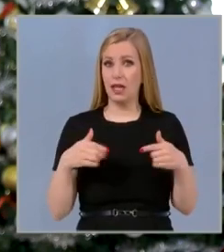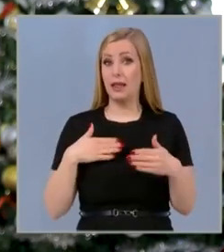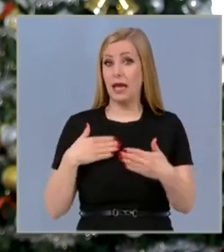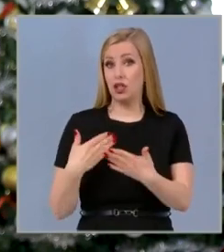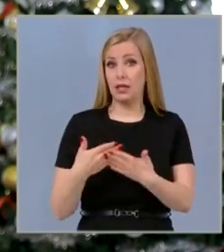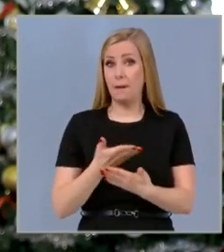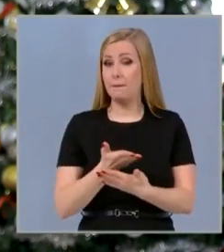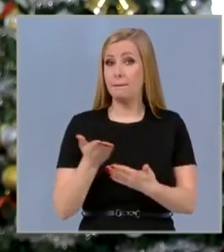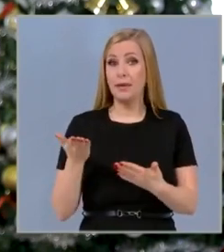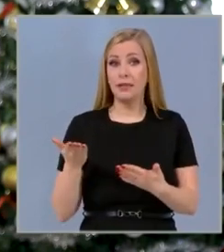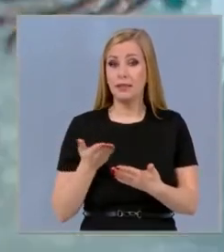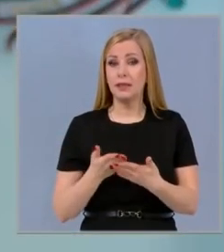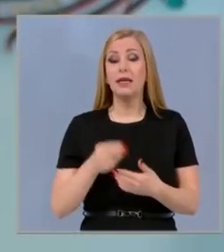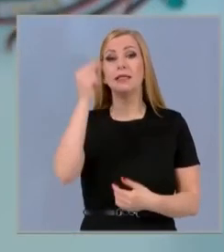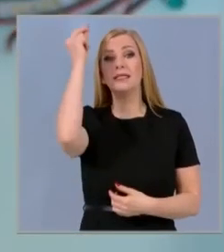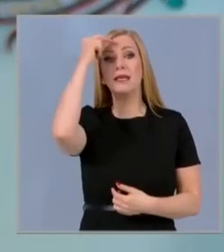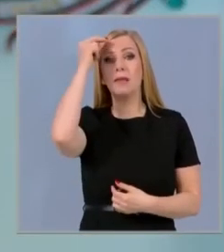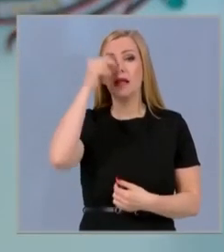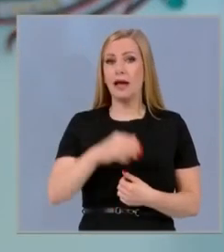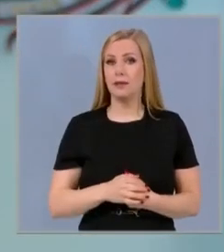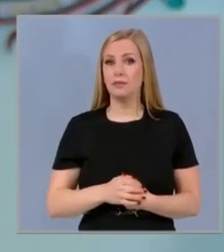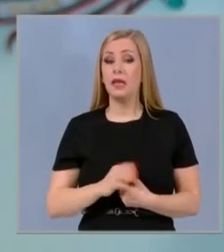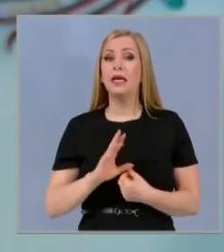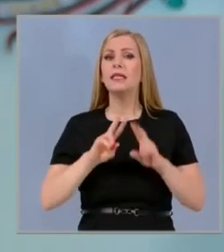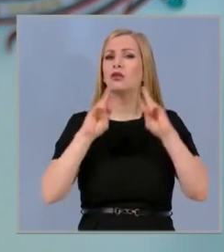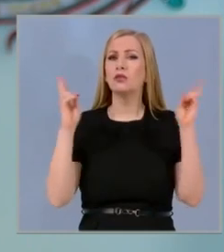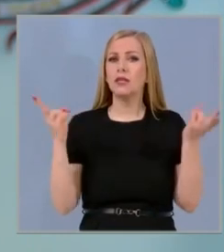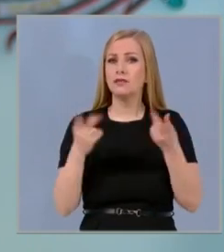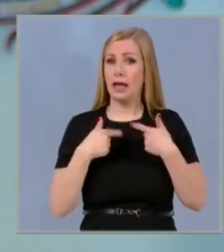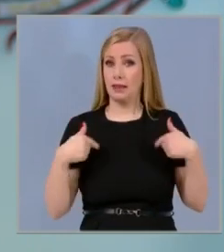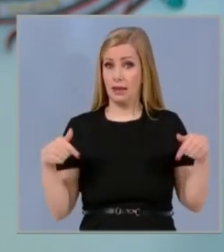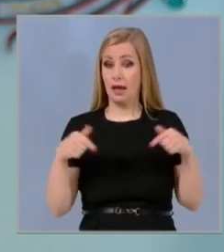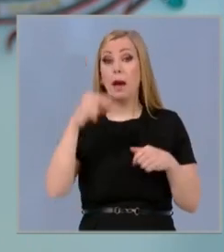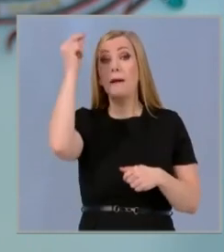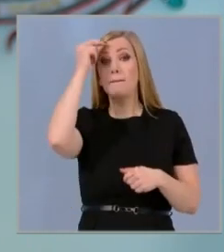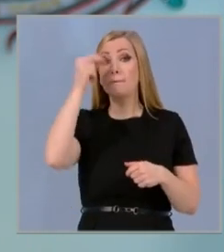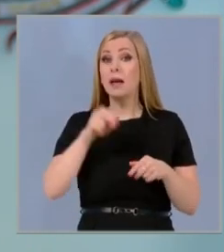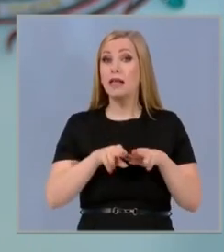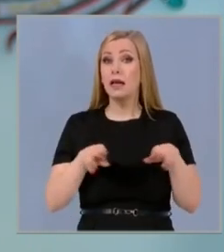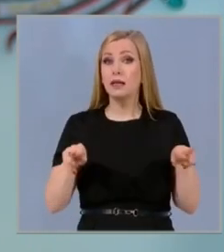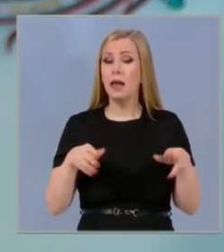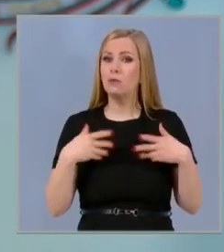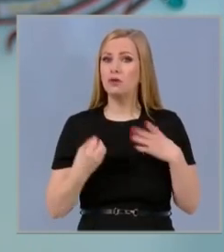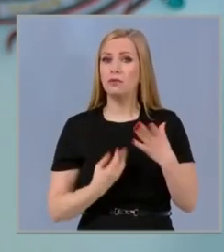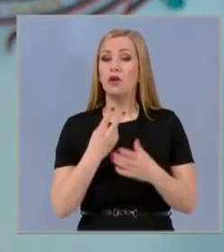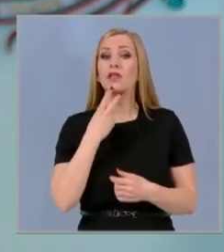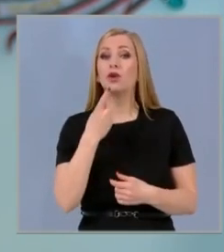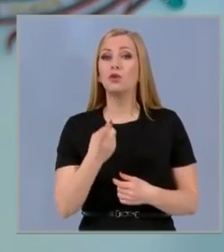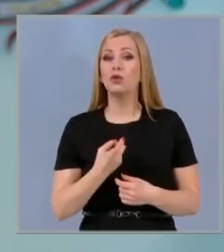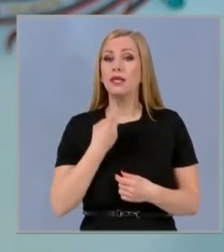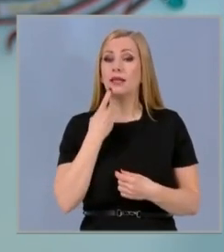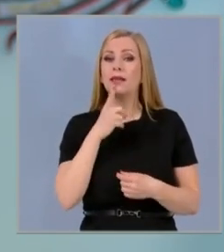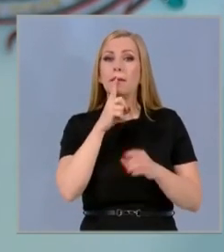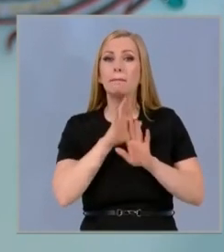близките ни, за България. Заедно с целия свят ние, българите, си пожелаваме новата година да е мирна